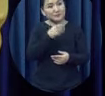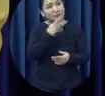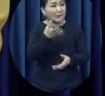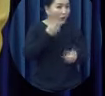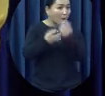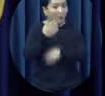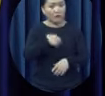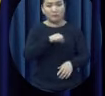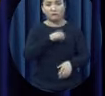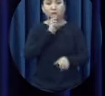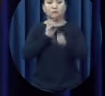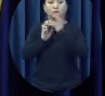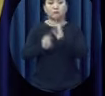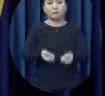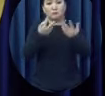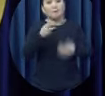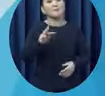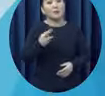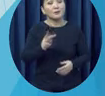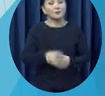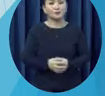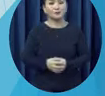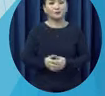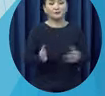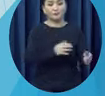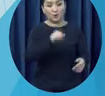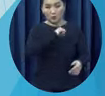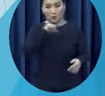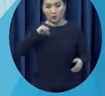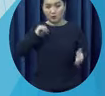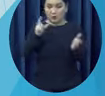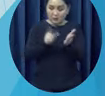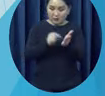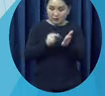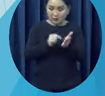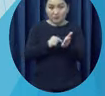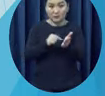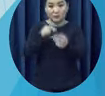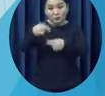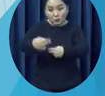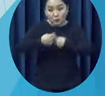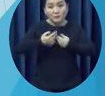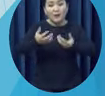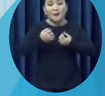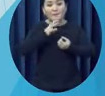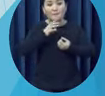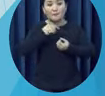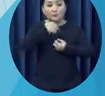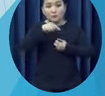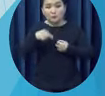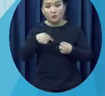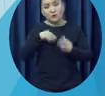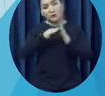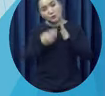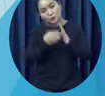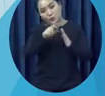эрсдэлтэй алхам хийх магадлалтай. За мөн өөрт хэрэгцээтэй тусламж гарах юм бол ойр татныхоо хүмүүсээс тусламж авч болох